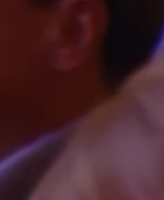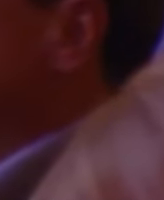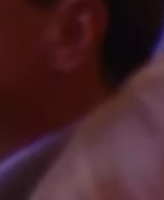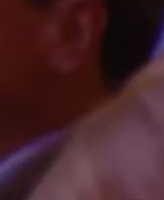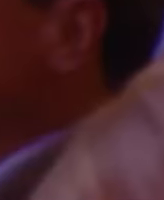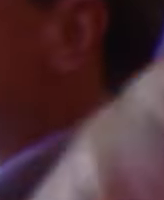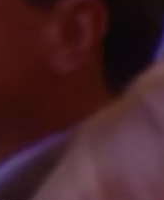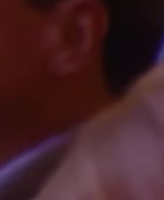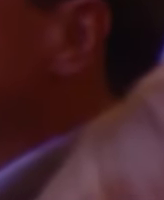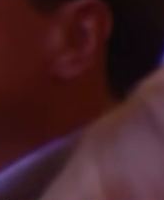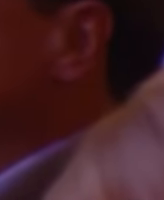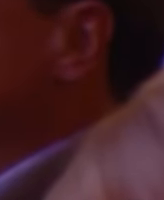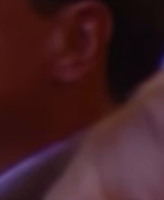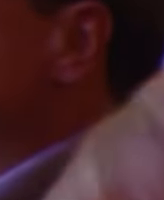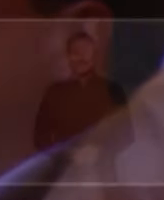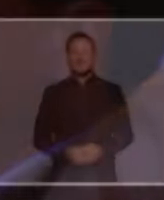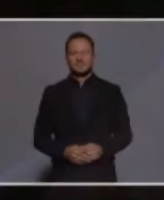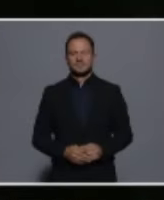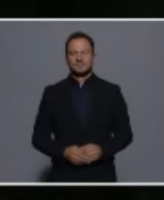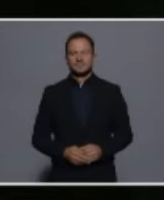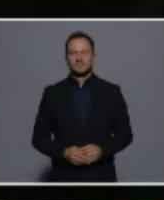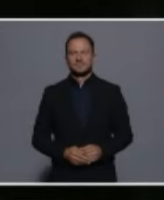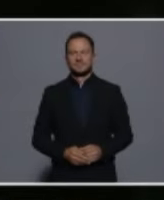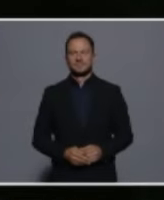του ΠΑΣΟΚ για τις ευρωεκλογές.